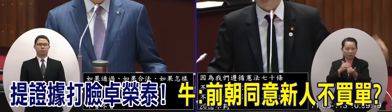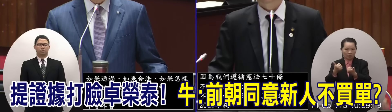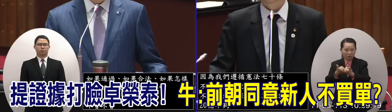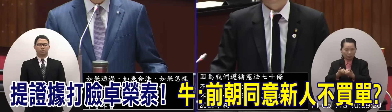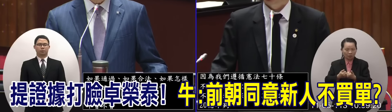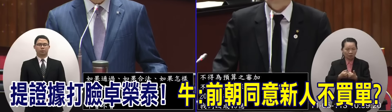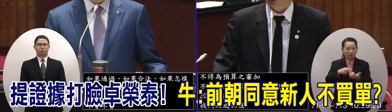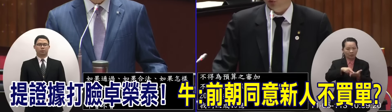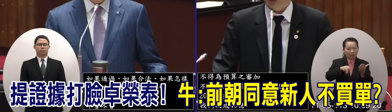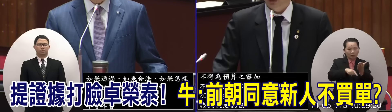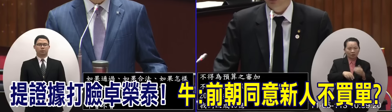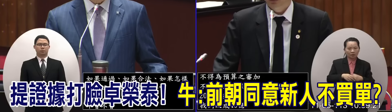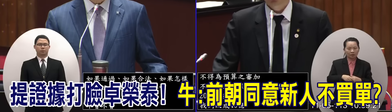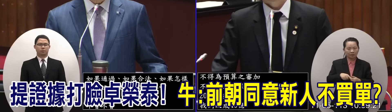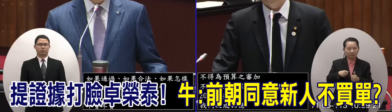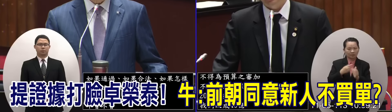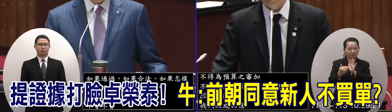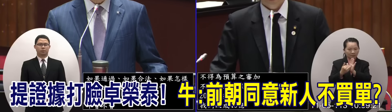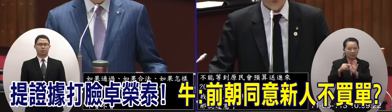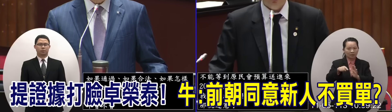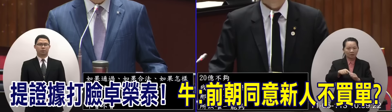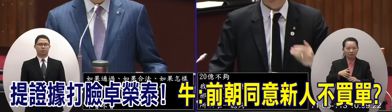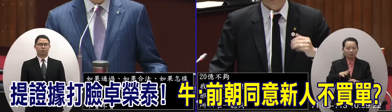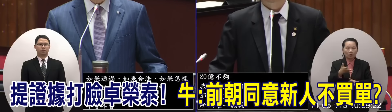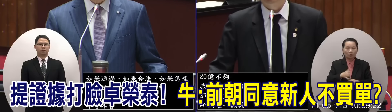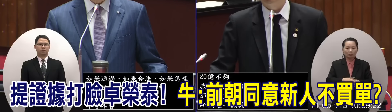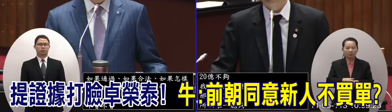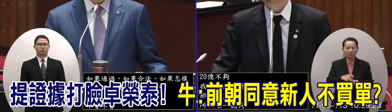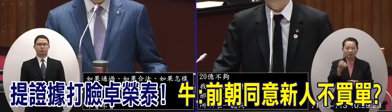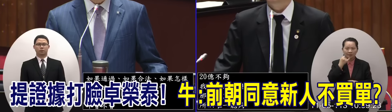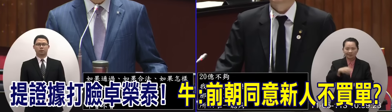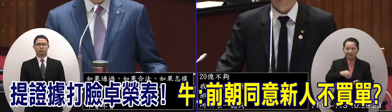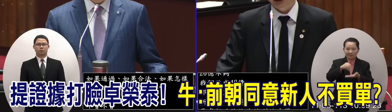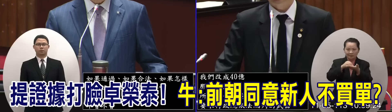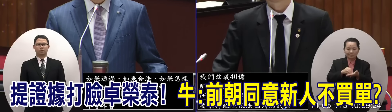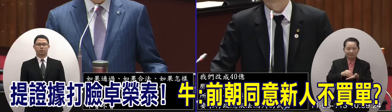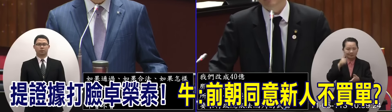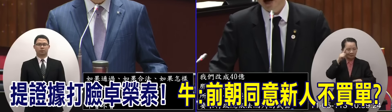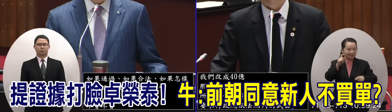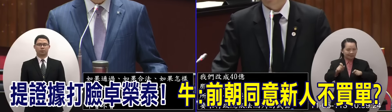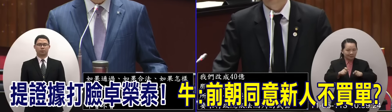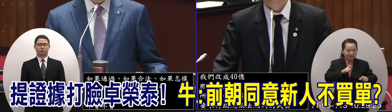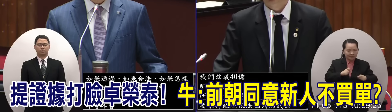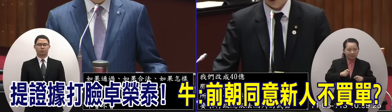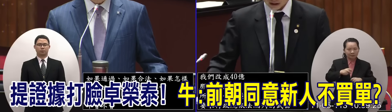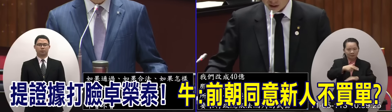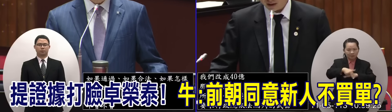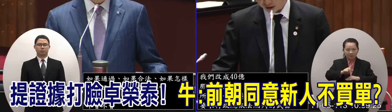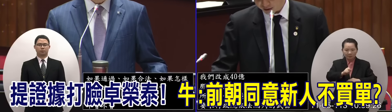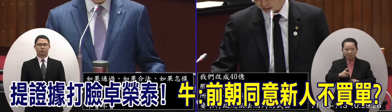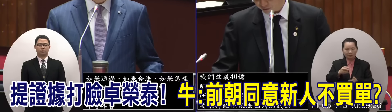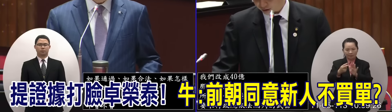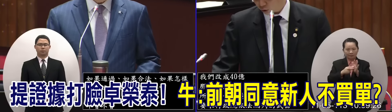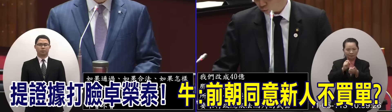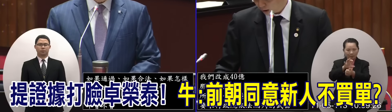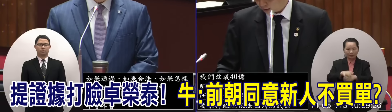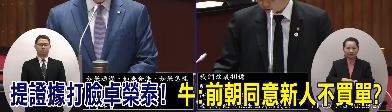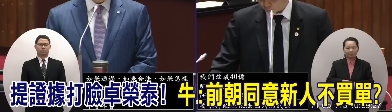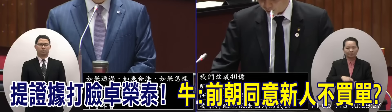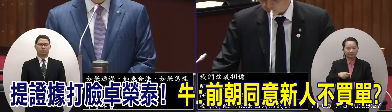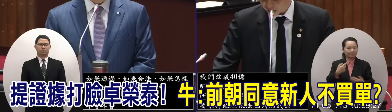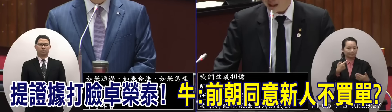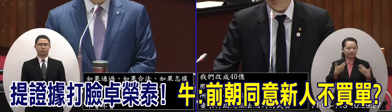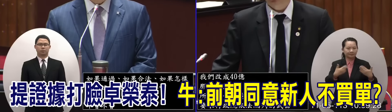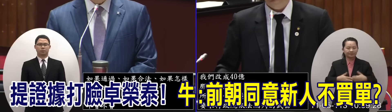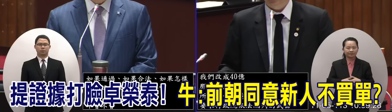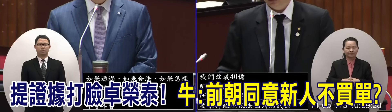是在大院的时候先行阻挡的用意啊，是希望你可以提出具体可行的修正方案嘛。所以我讲这件事情其实讲得非常清楚。那有